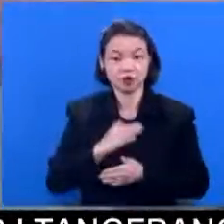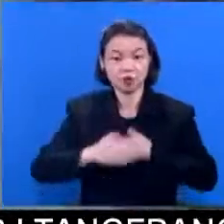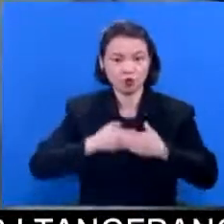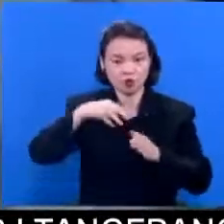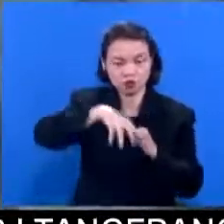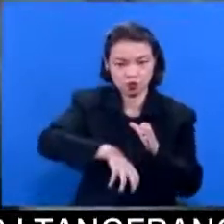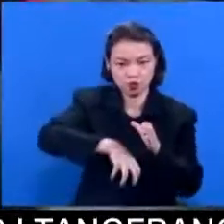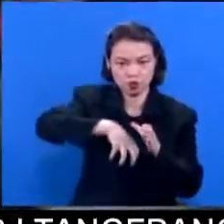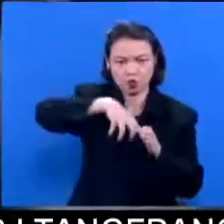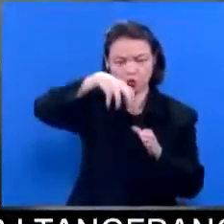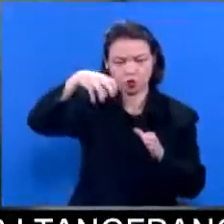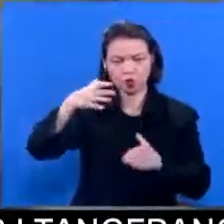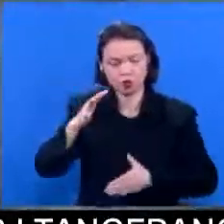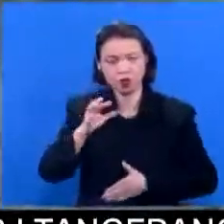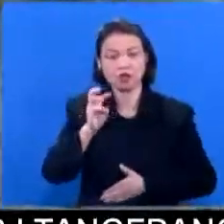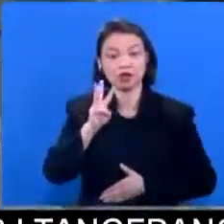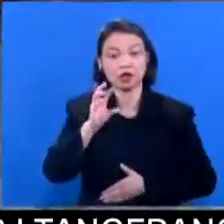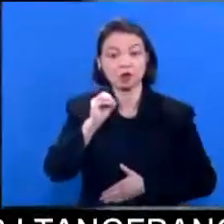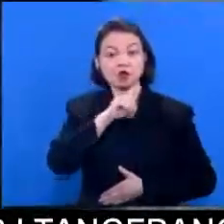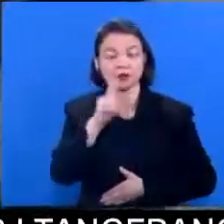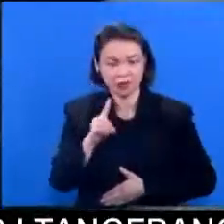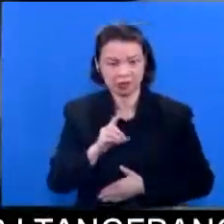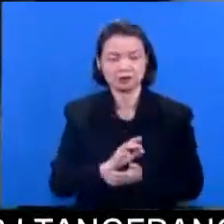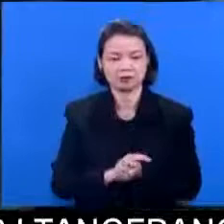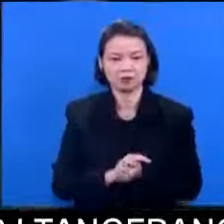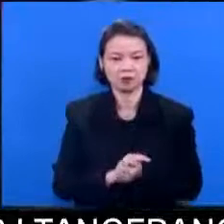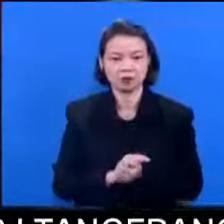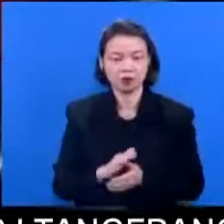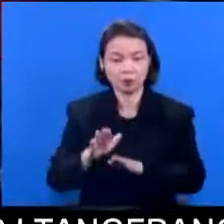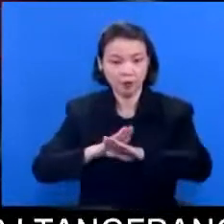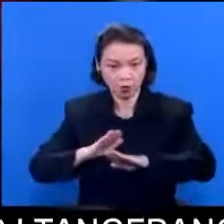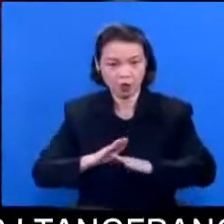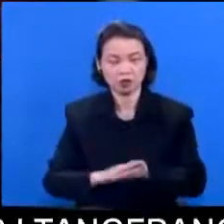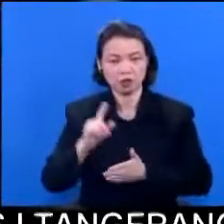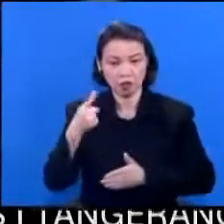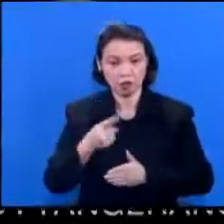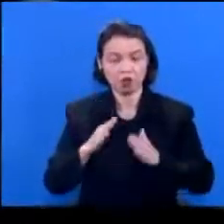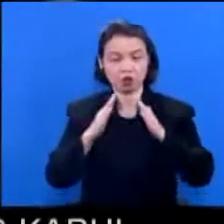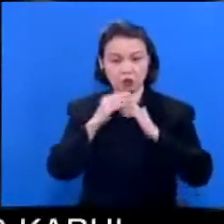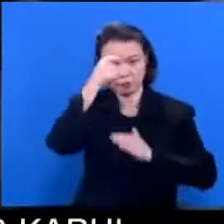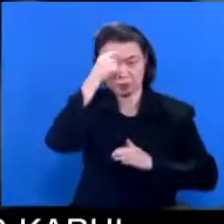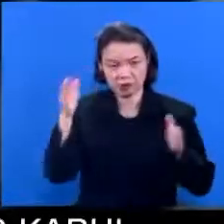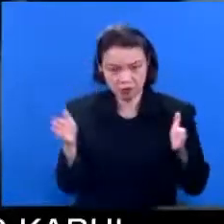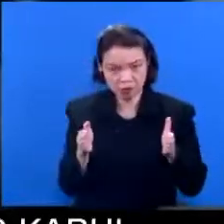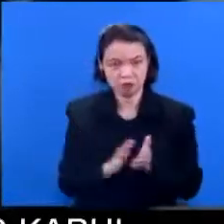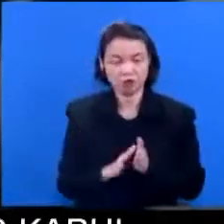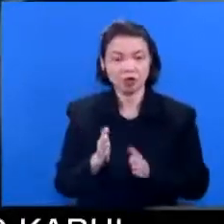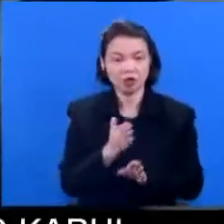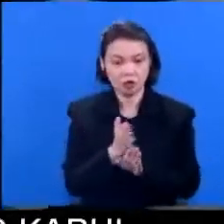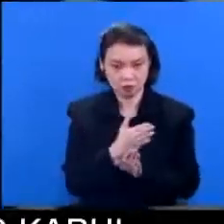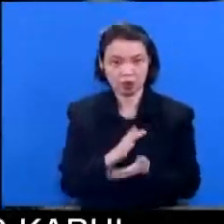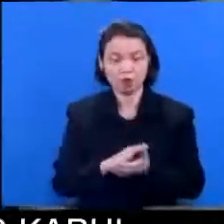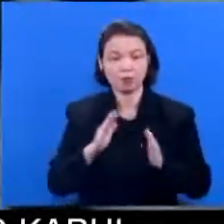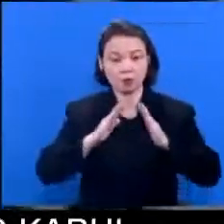evakuasi berlangsung sekitar 30 menit. Waltini langsung mendapat perawatan pertama dari Puskesmas Dayu sebelum dibawa ke Rumah Sakit